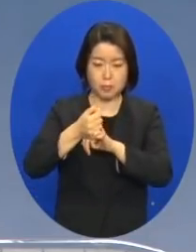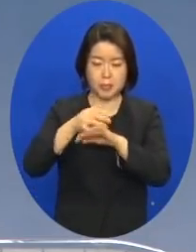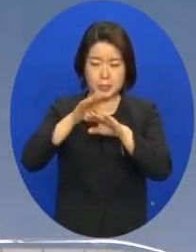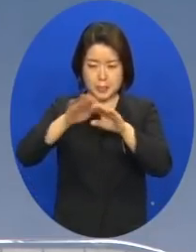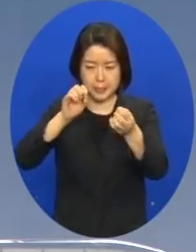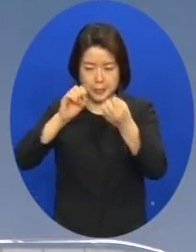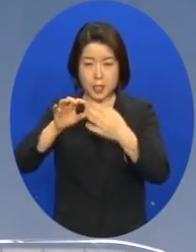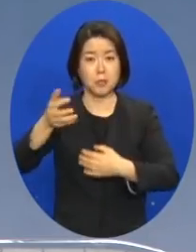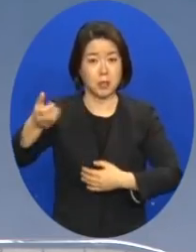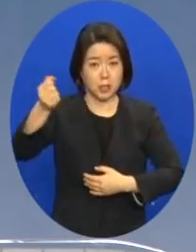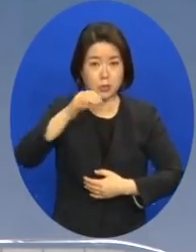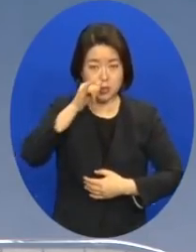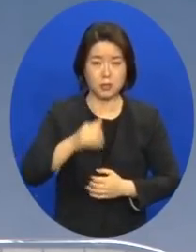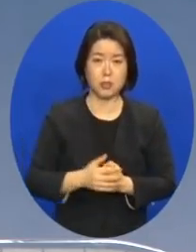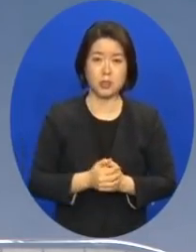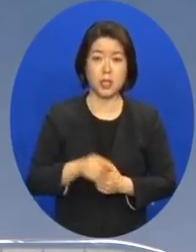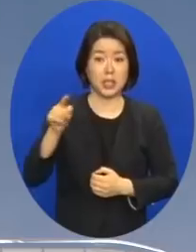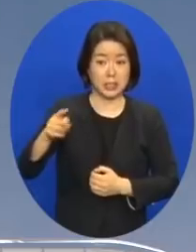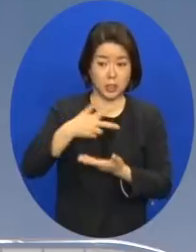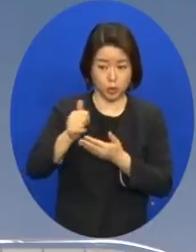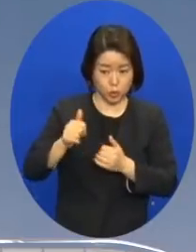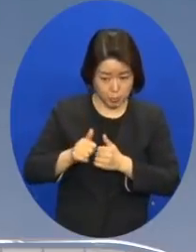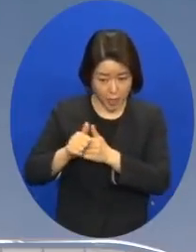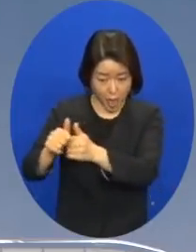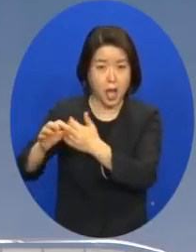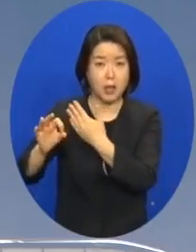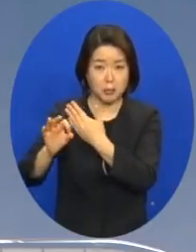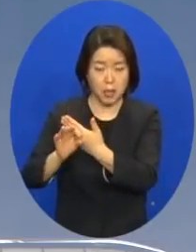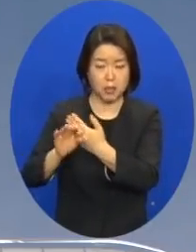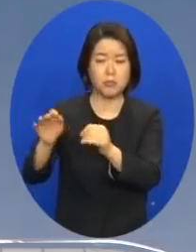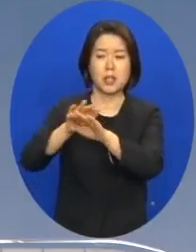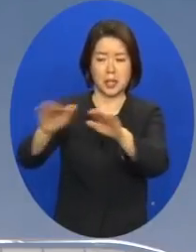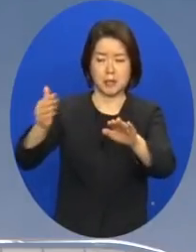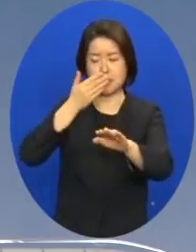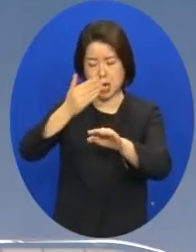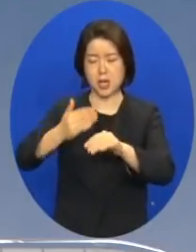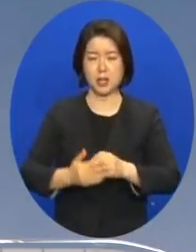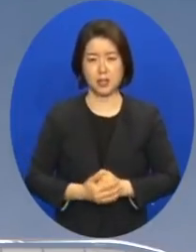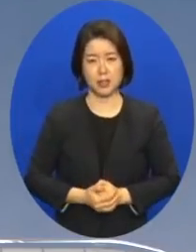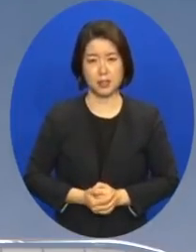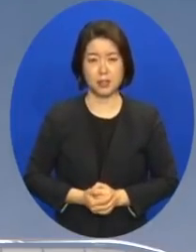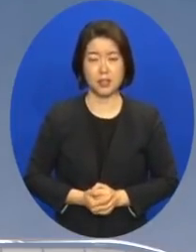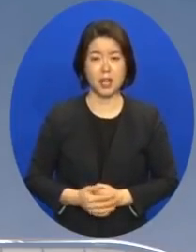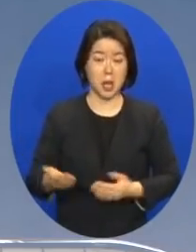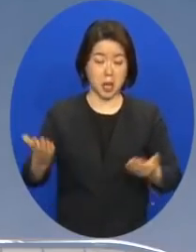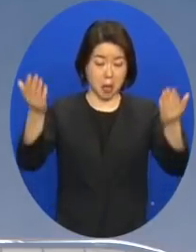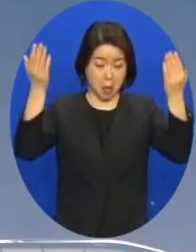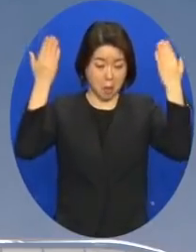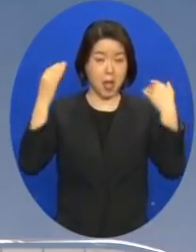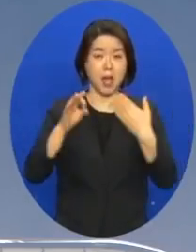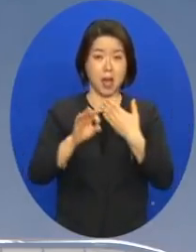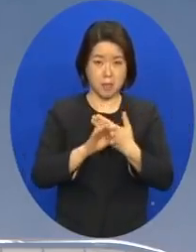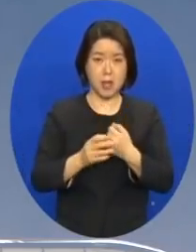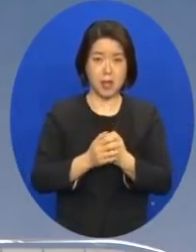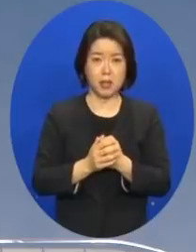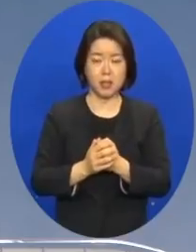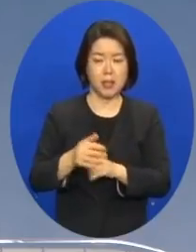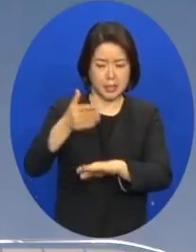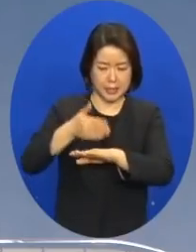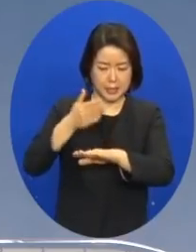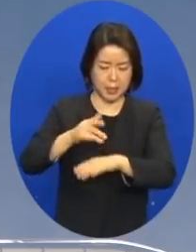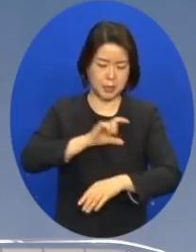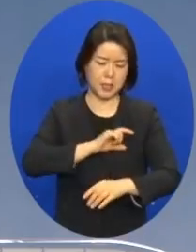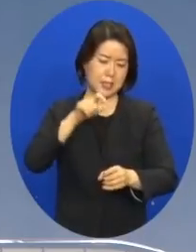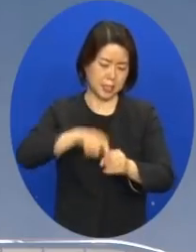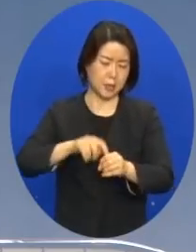가지고 계십니다. 그 주님 따라가면 해결됩니다. 지나고 나면 감사 제목